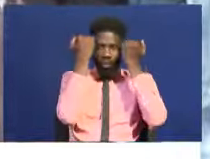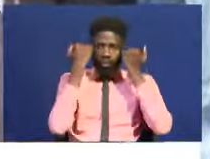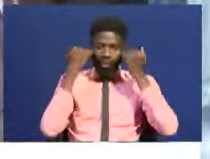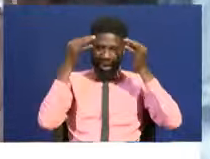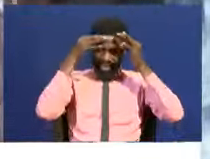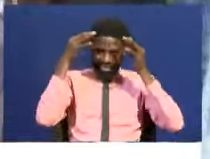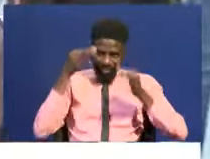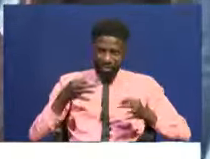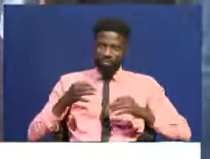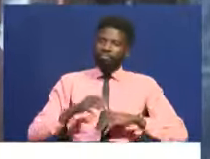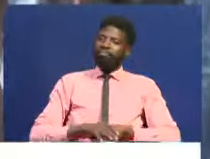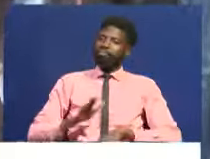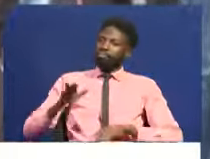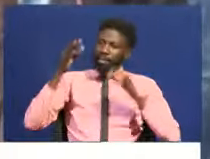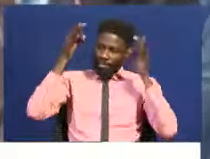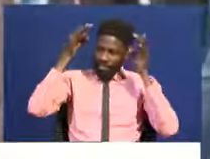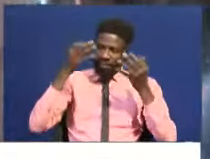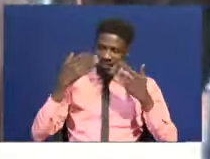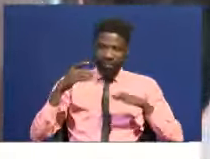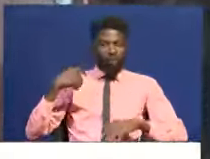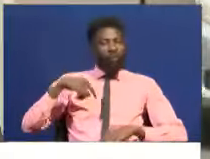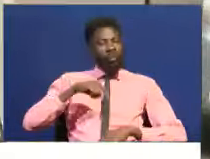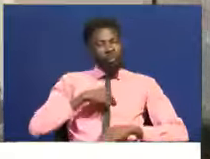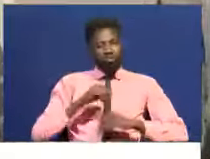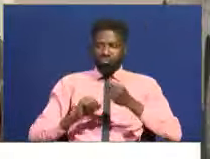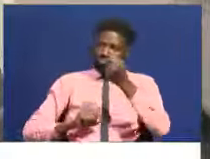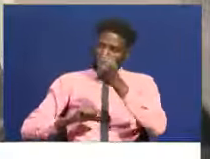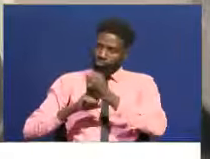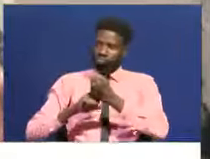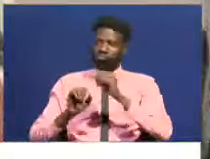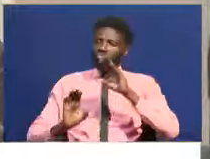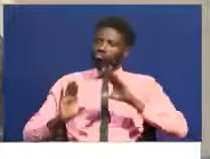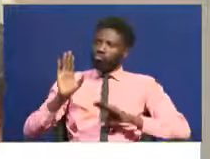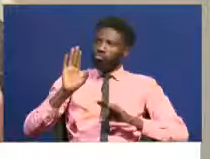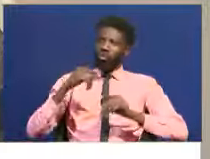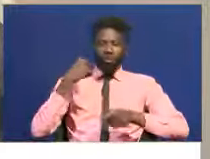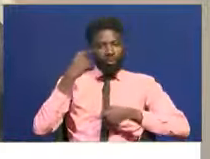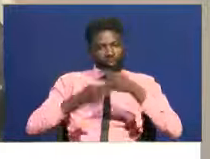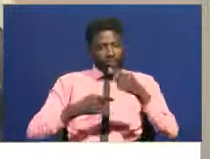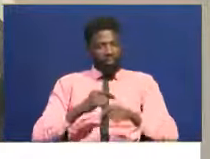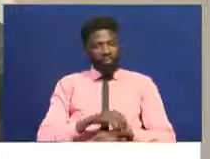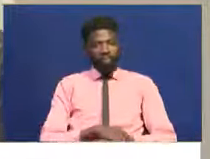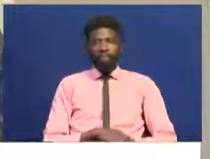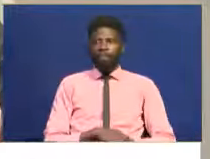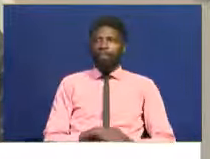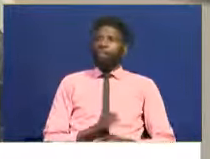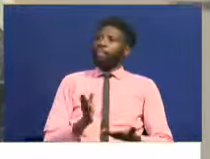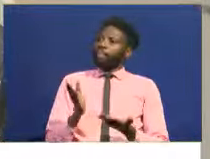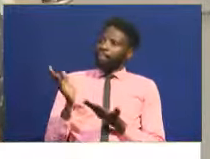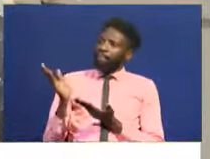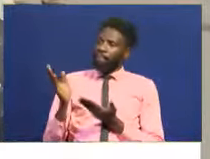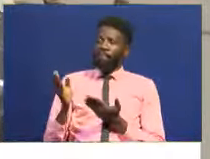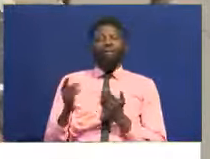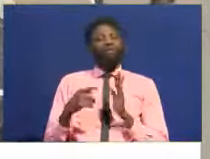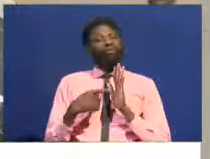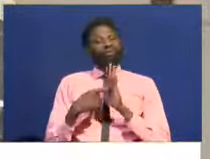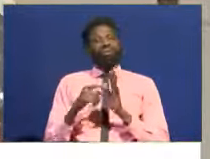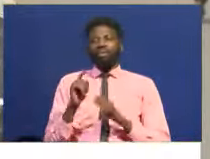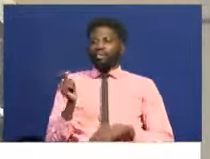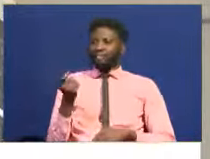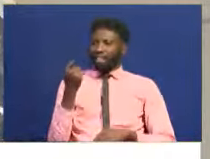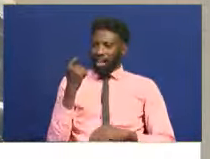sisi tunakubaliana na mahakama, watu wapishe tuendelee mbele. Hii ni kitu imekuja kutuonyesha ya kwamba Kenya tunaendelea